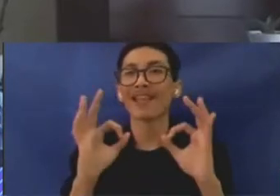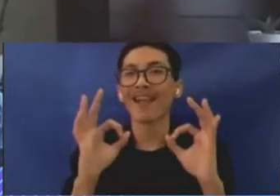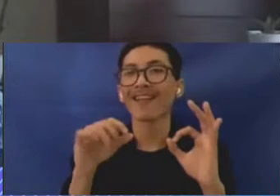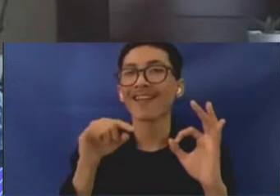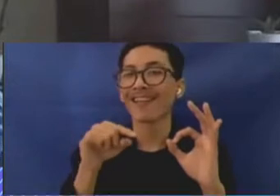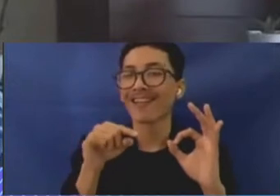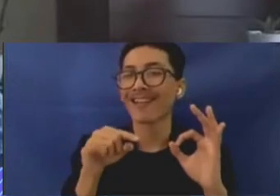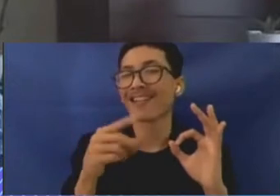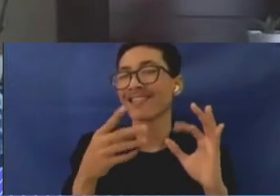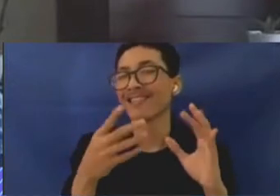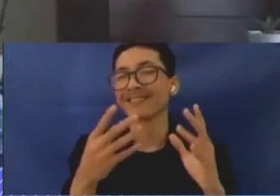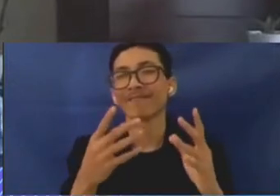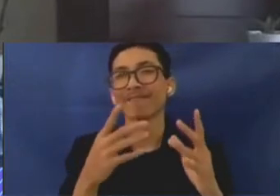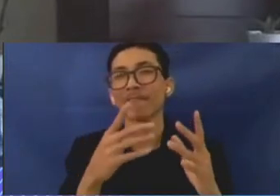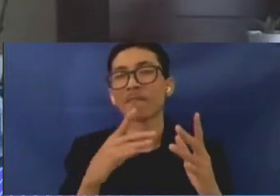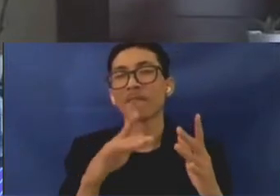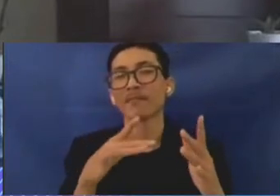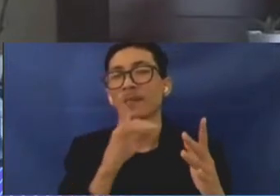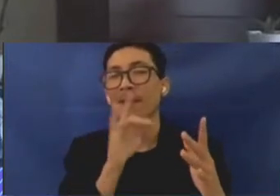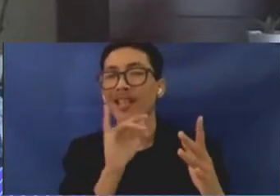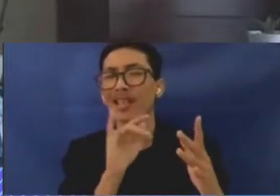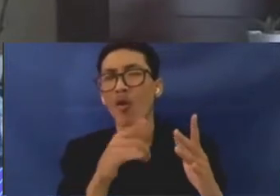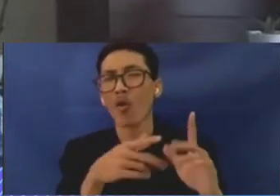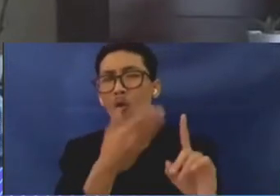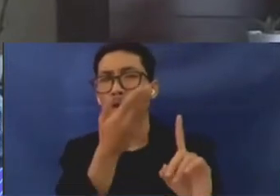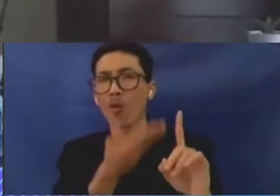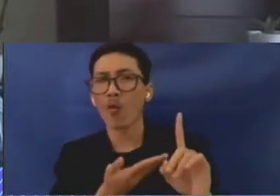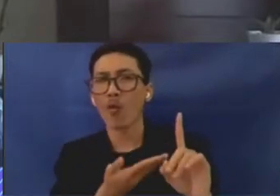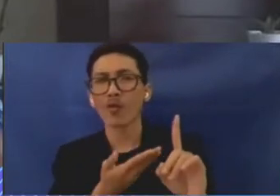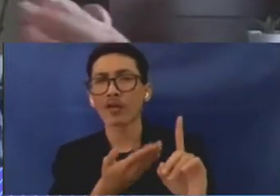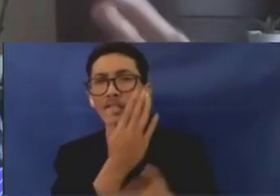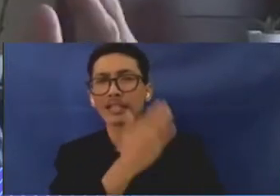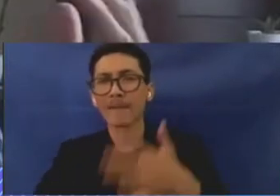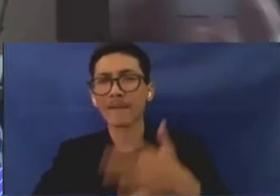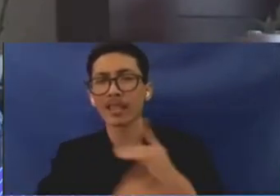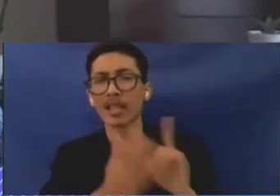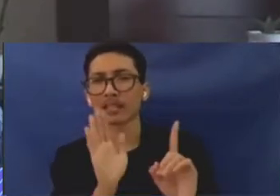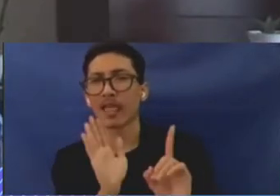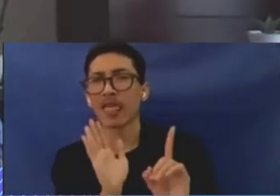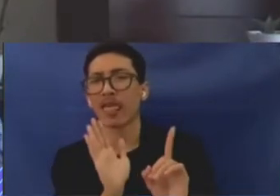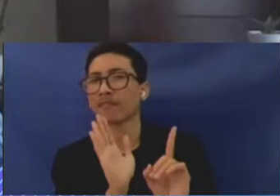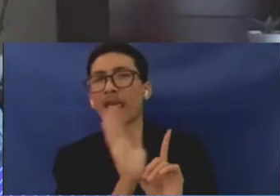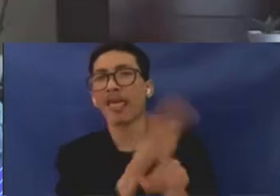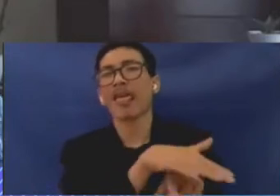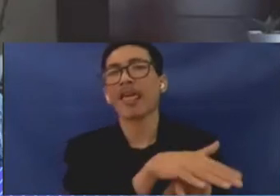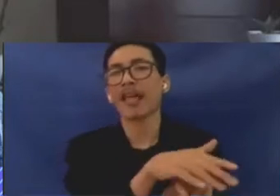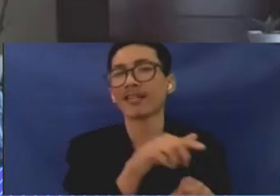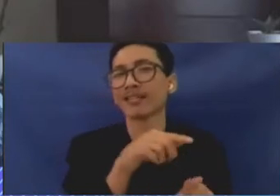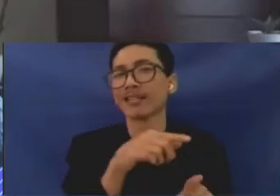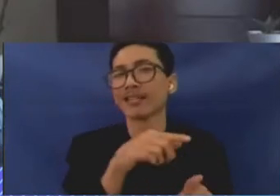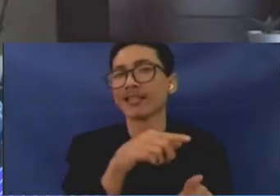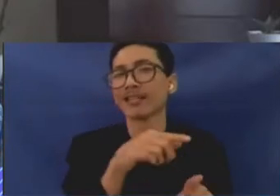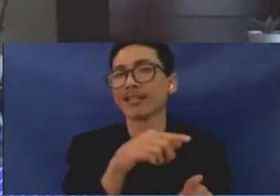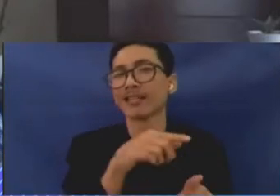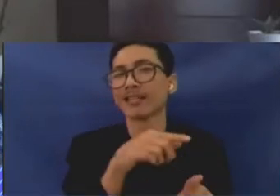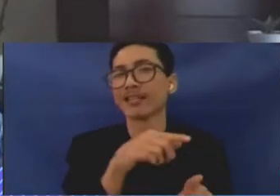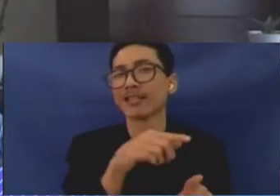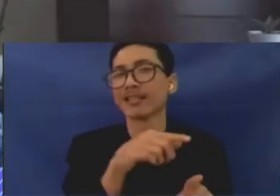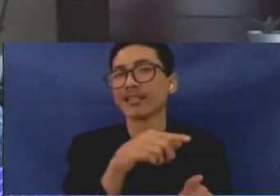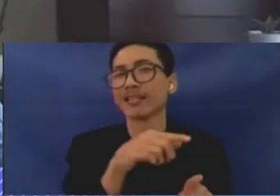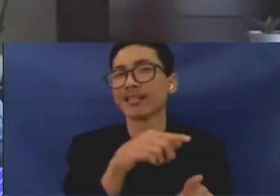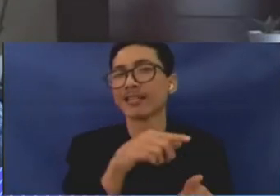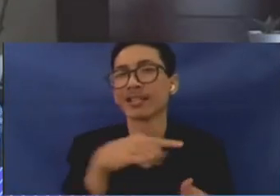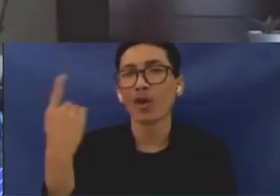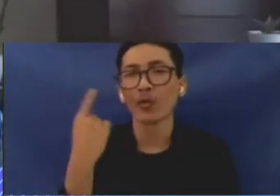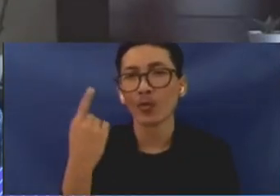mengabaikan murid yang punya disabilitas belajar. Dan di pikiran rakyat yang mendiskriminasikan para